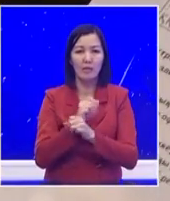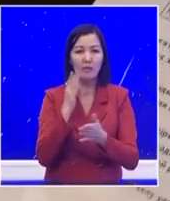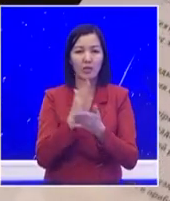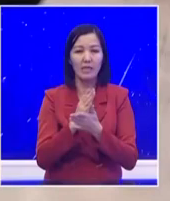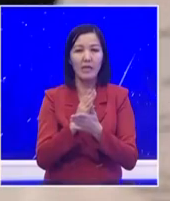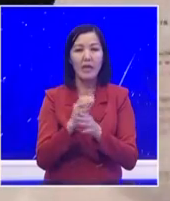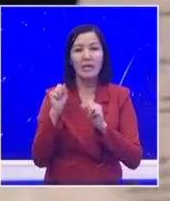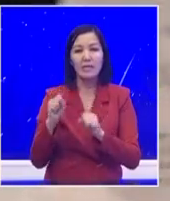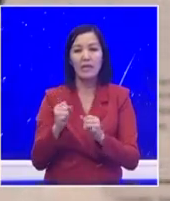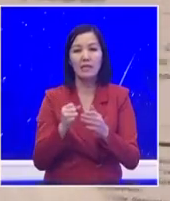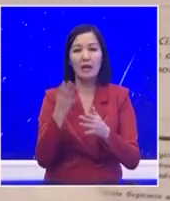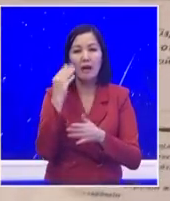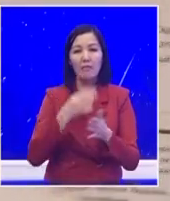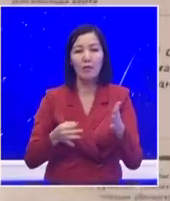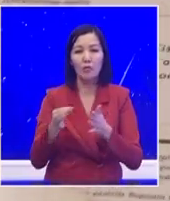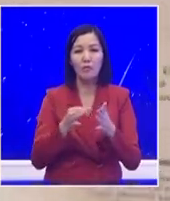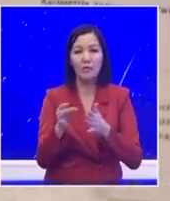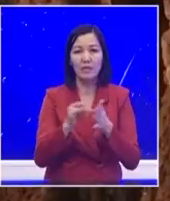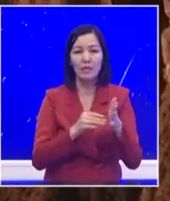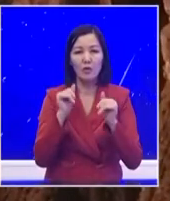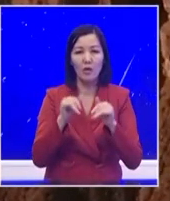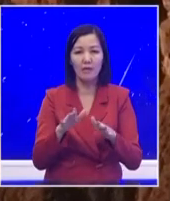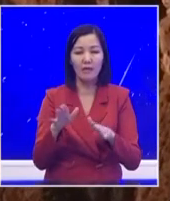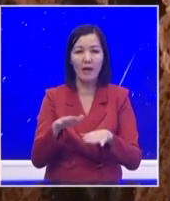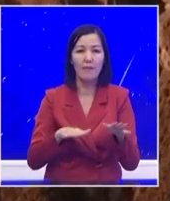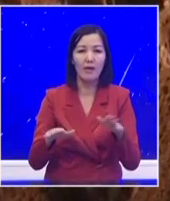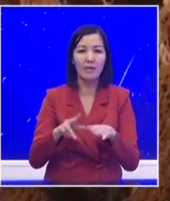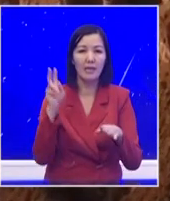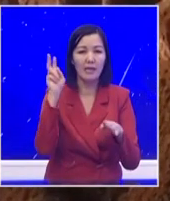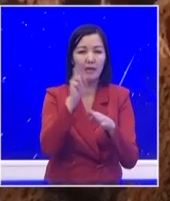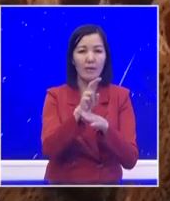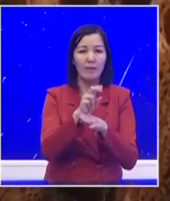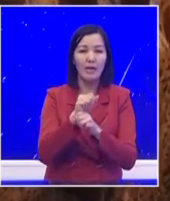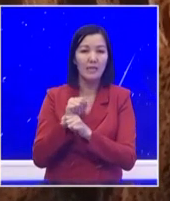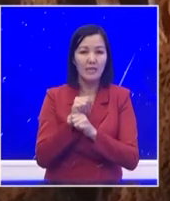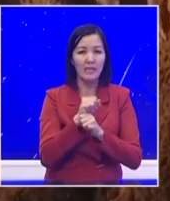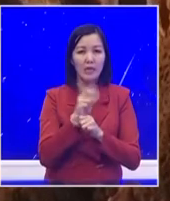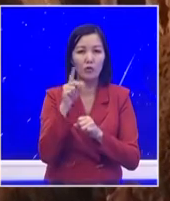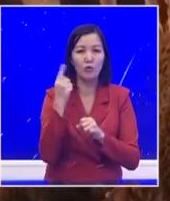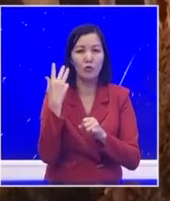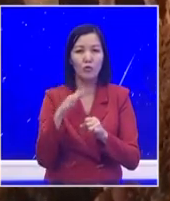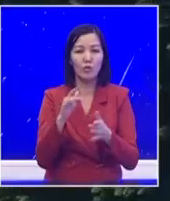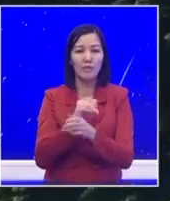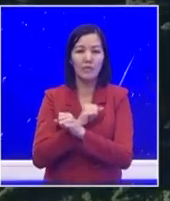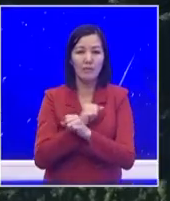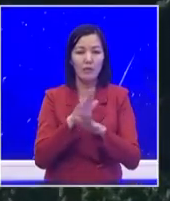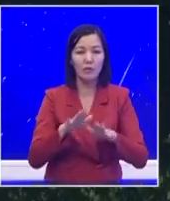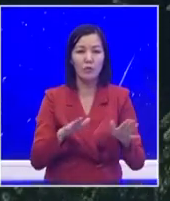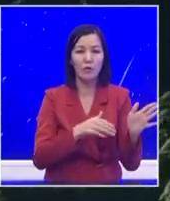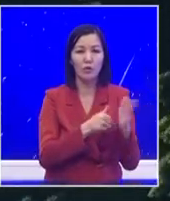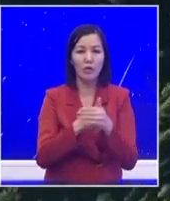жатыр. Сақтық шаралары Алматы облысында да дереу қолға алынды. Аймақтағы ел барып тынығатын 130-дан аса демалыс орны